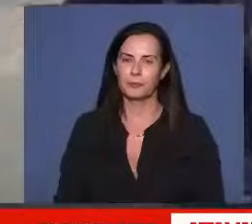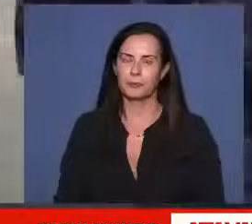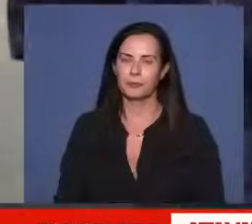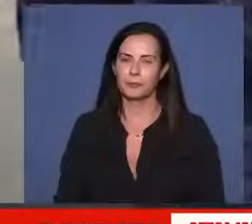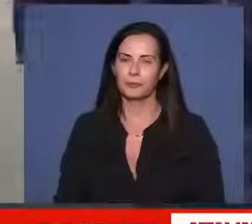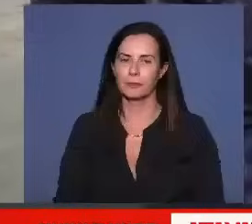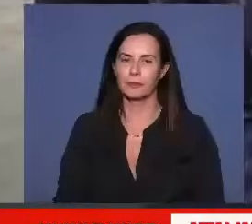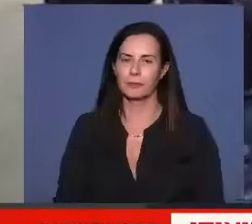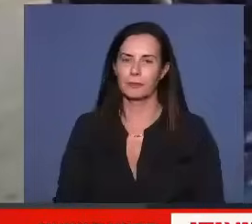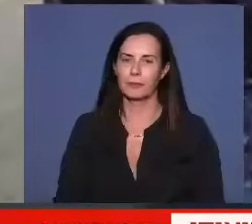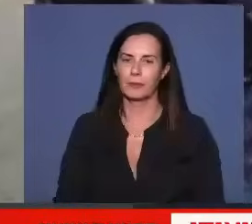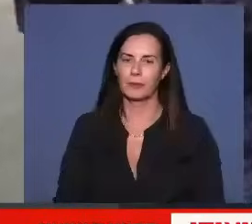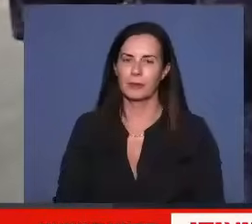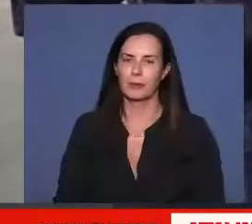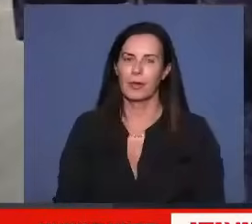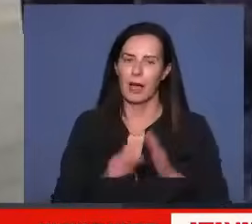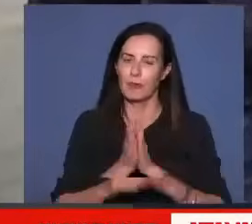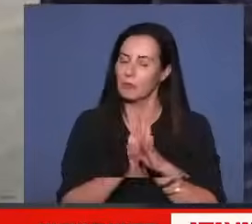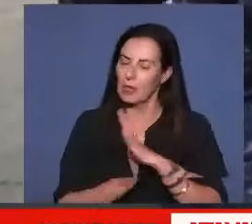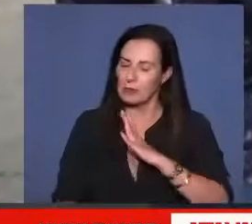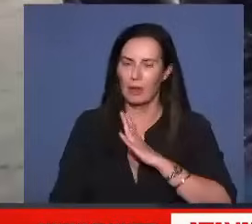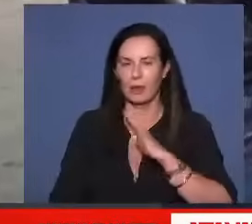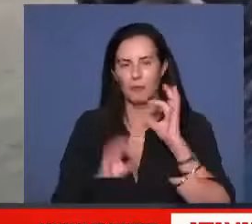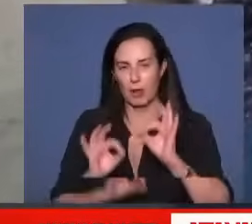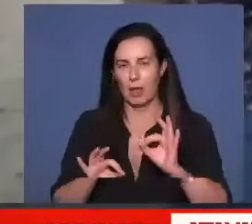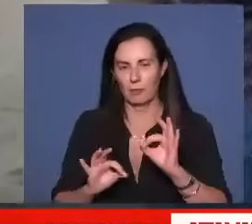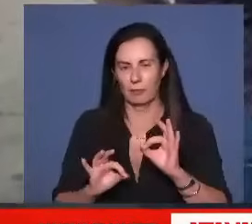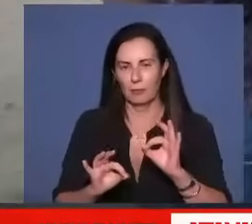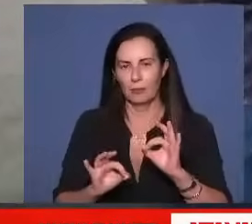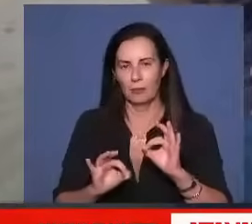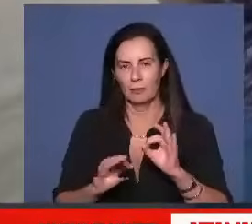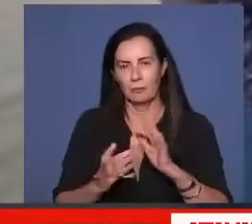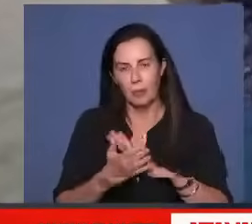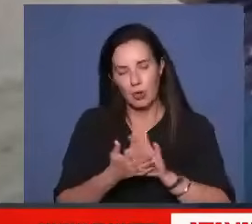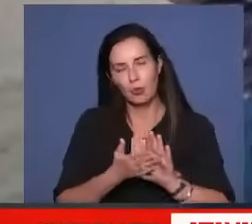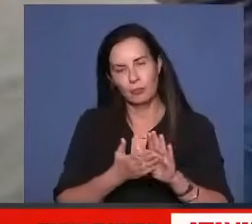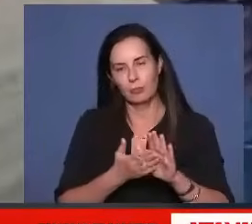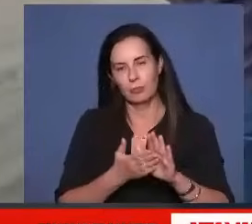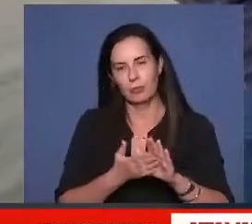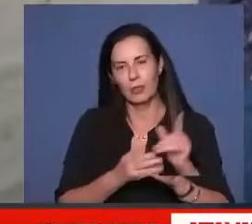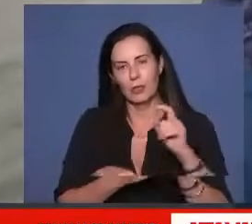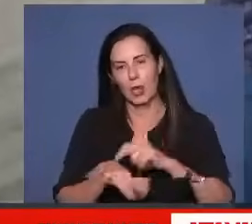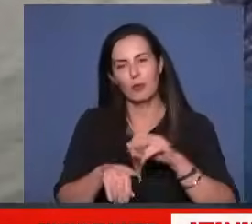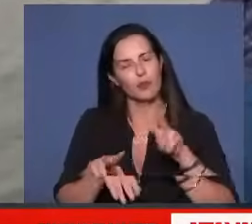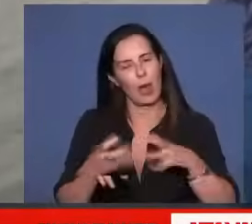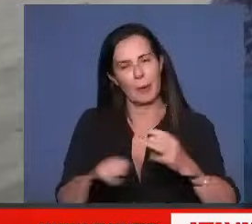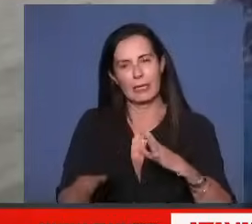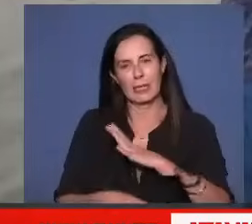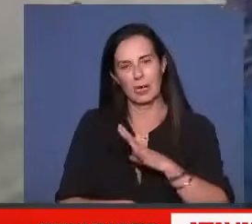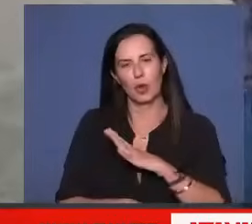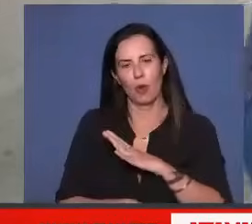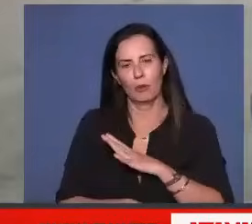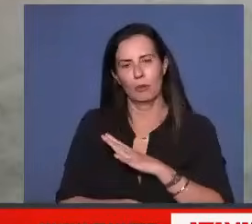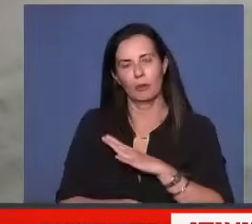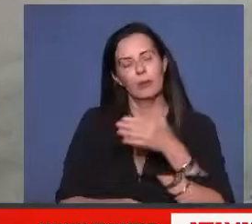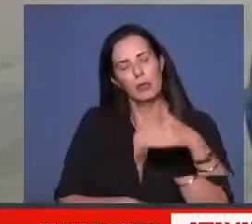אחי, אני באמת מבקש לך, תפסקים את הצחר, אנחנו פה בשבילכם. זה יהיה בשבילכם, פשוט כרגע זה לא הזמן, יש פה הרבה סכנות. בבקשים לכם באמת,